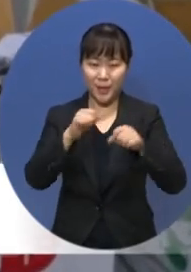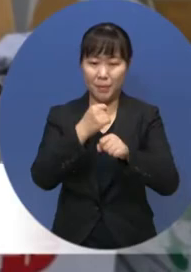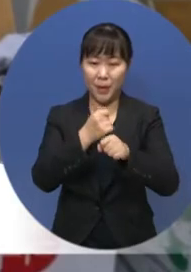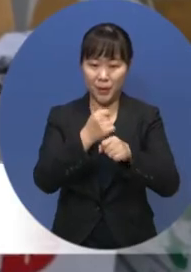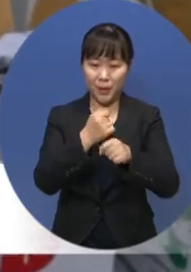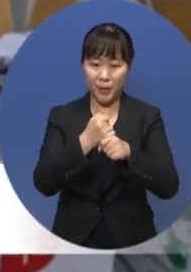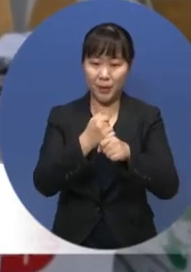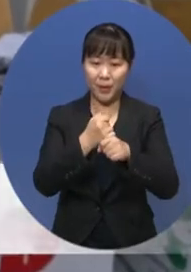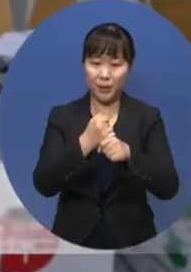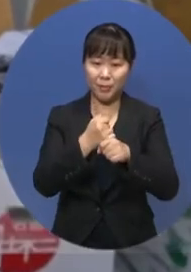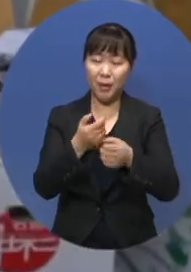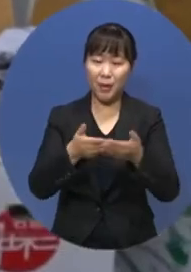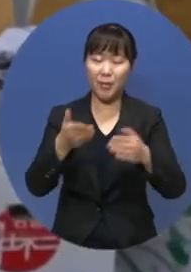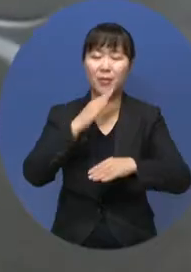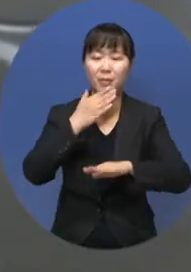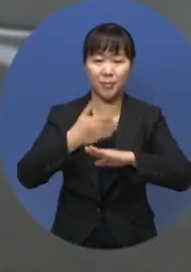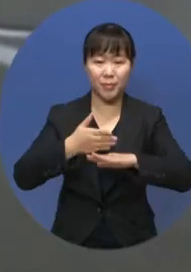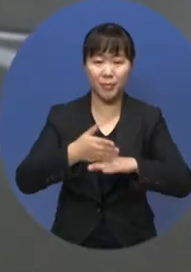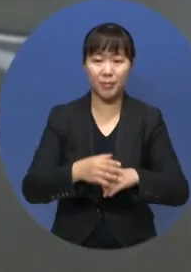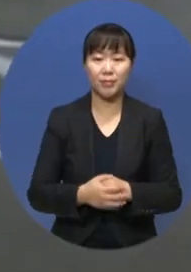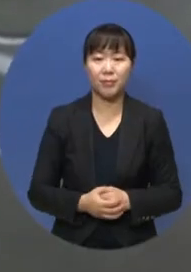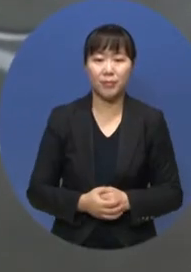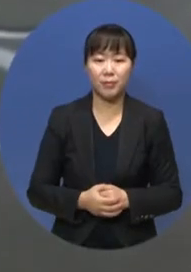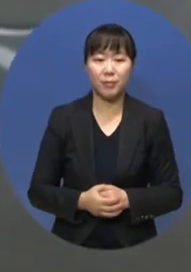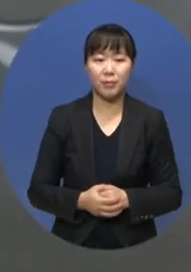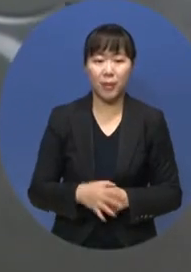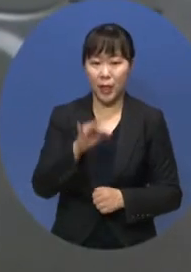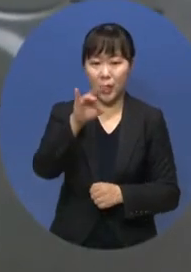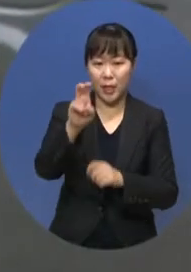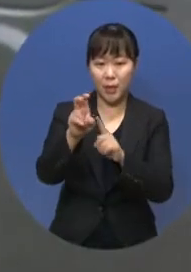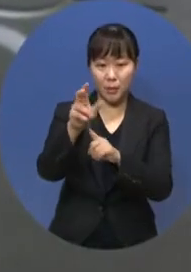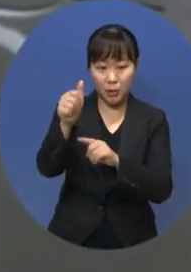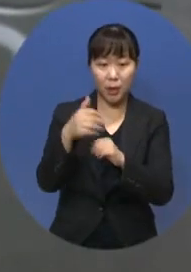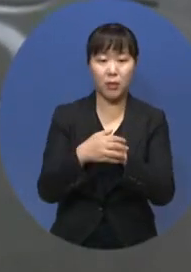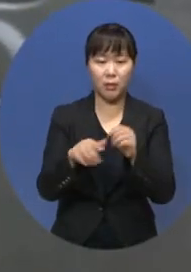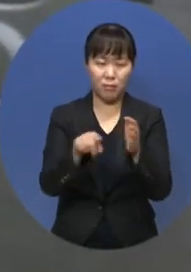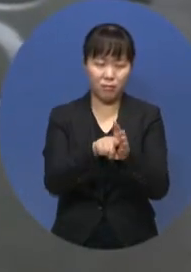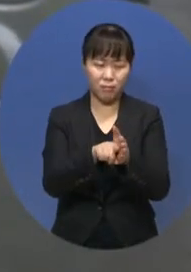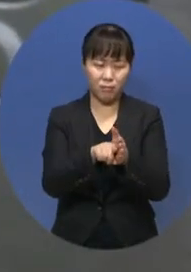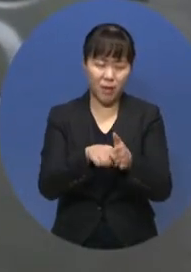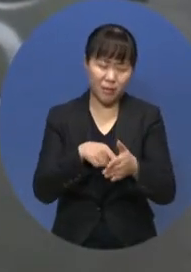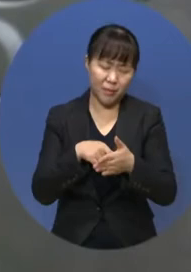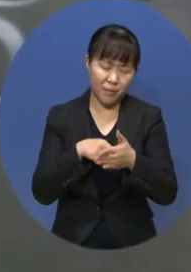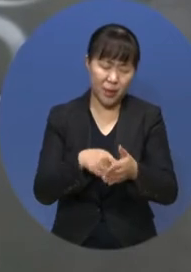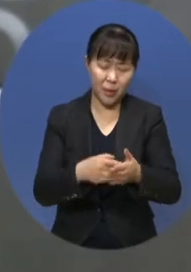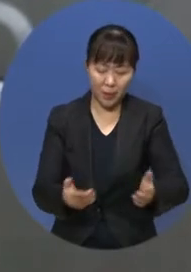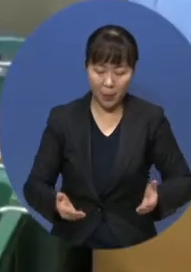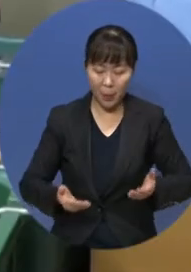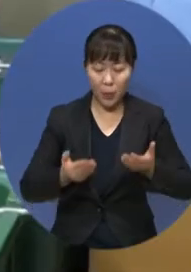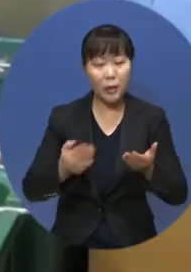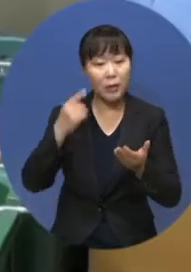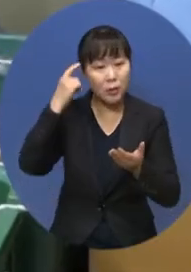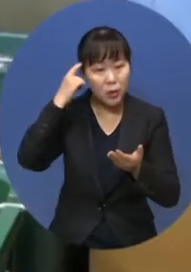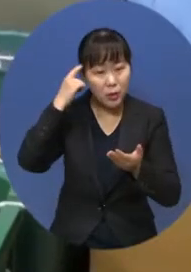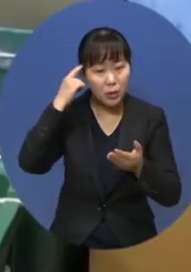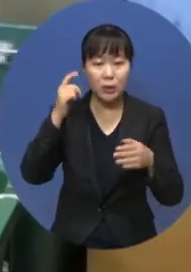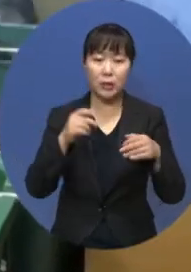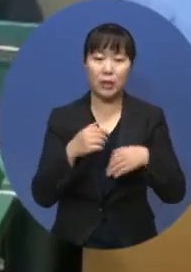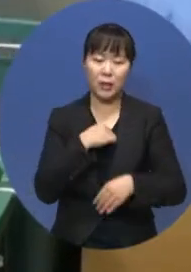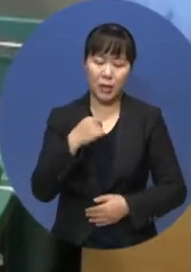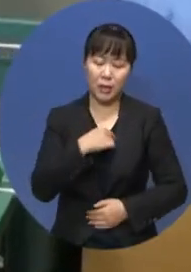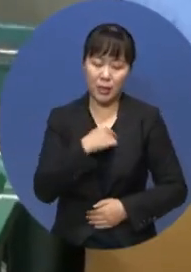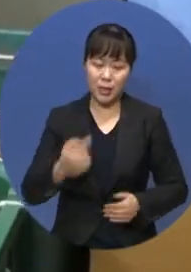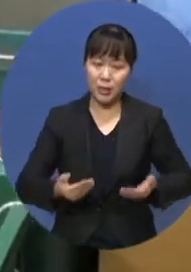제가 봉사합니다. 이명일 회장은 신뢰와 긍지로 봉사 정신은 자기